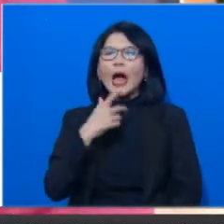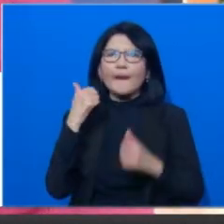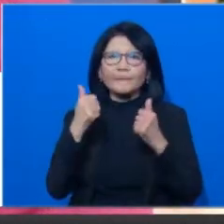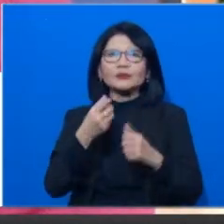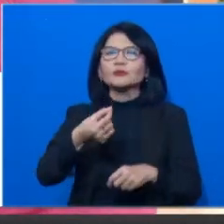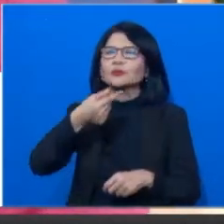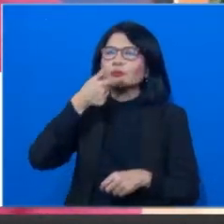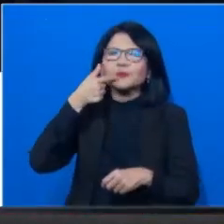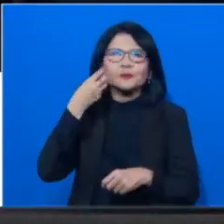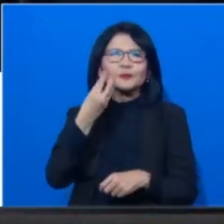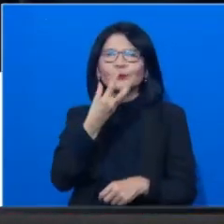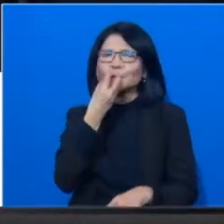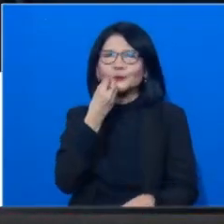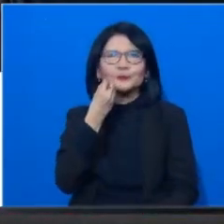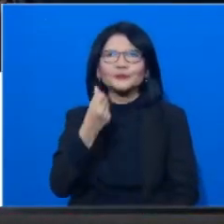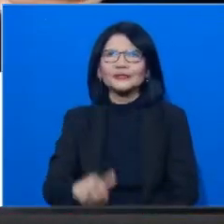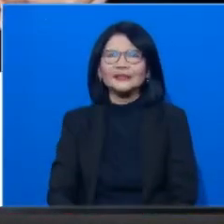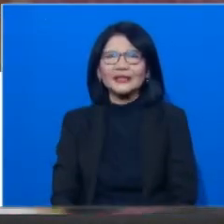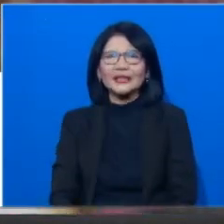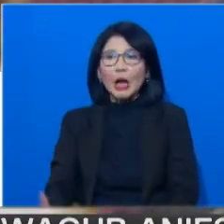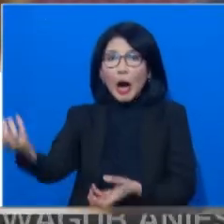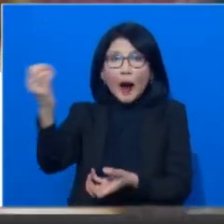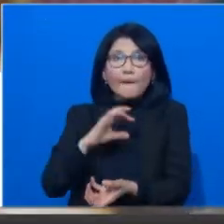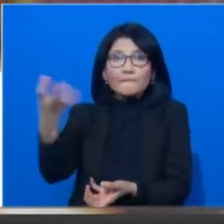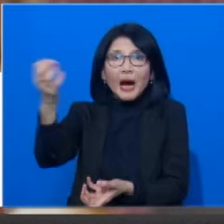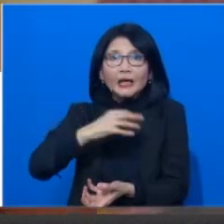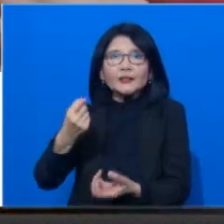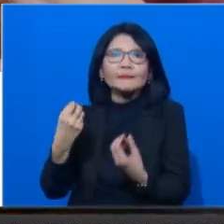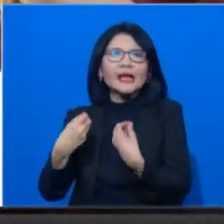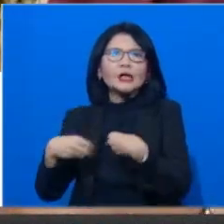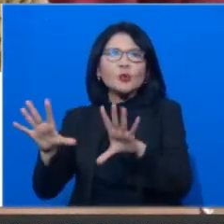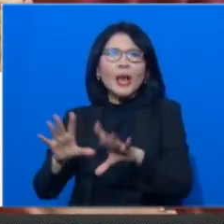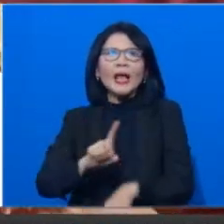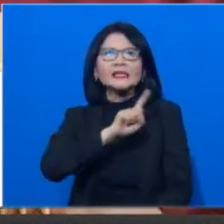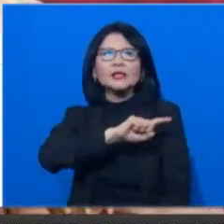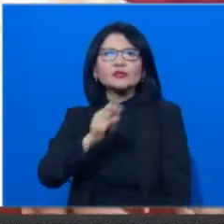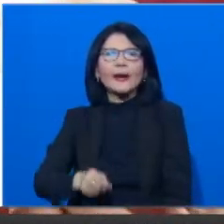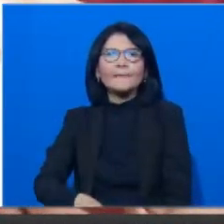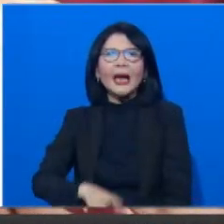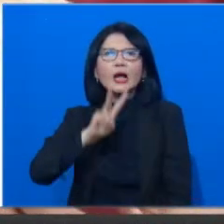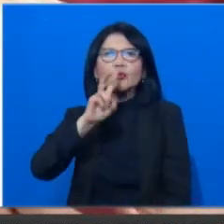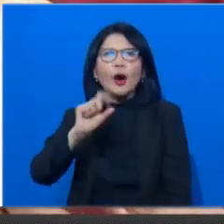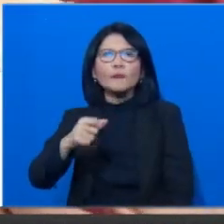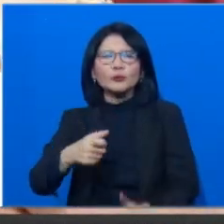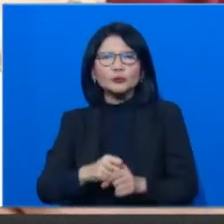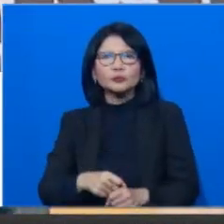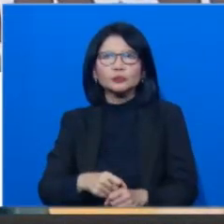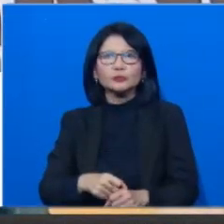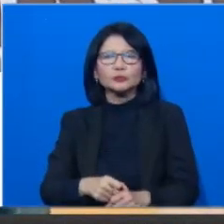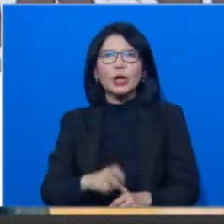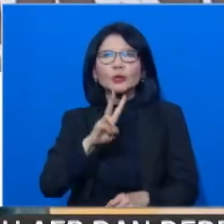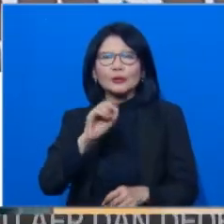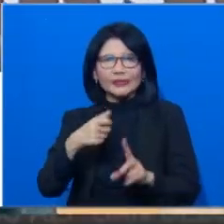ini. Pada panen ini, petani bahkan bisa menjual 1-2 kuintal durian Bawor. Pada